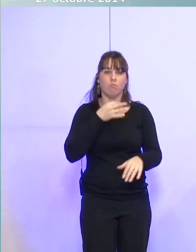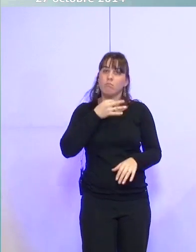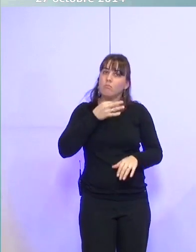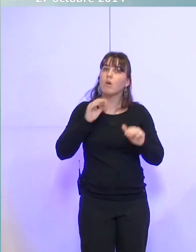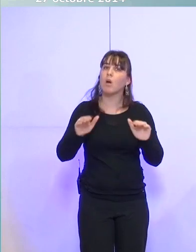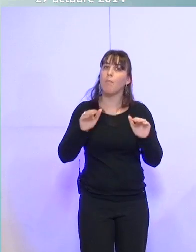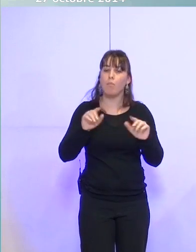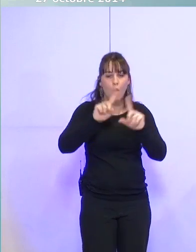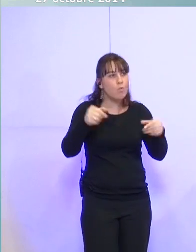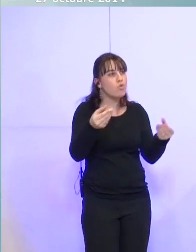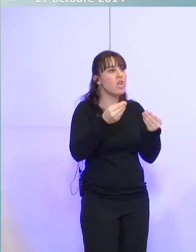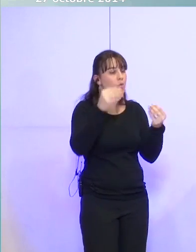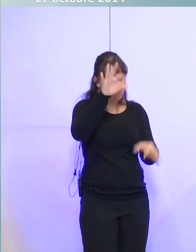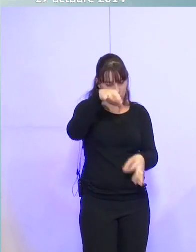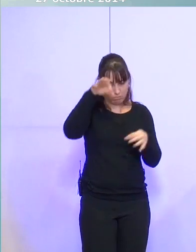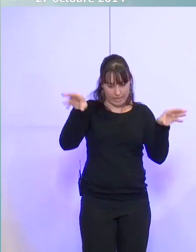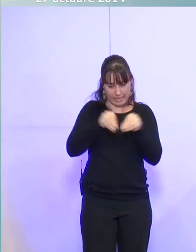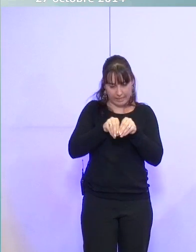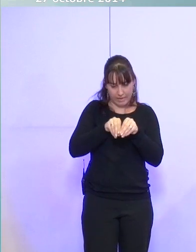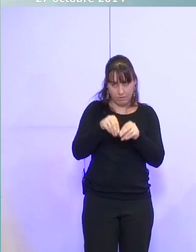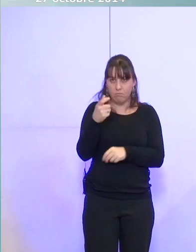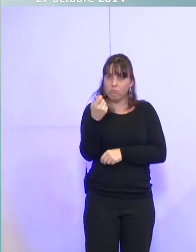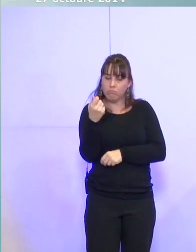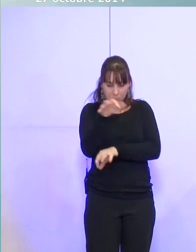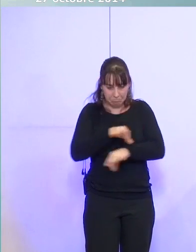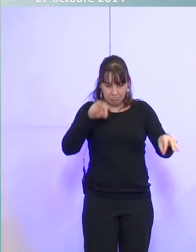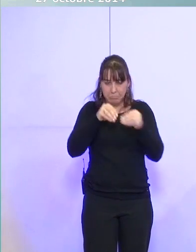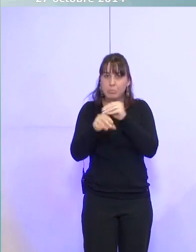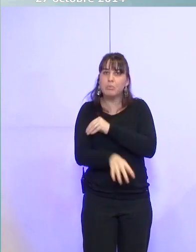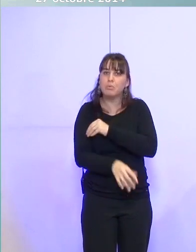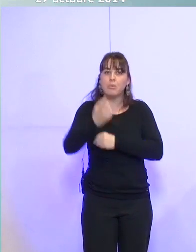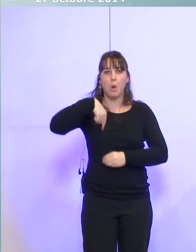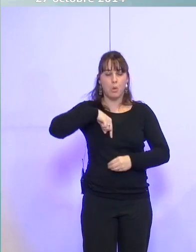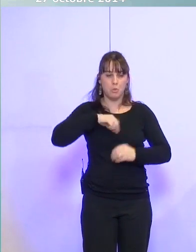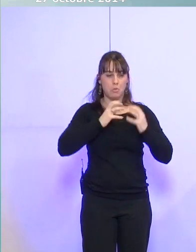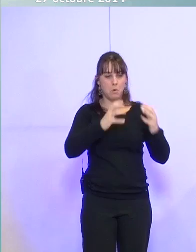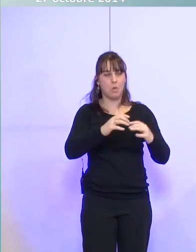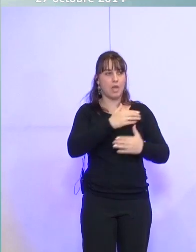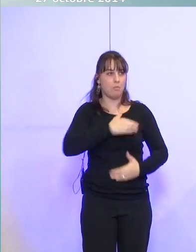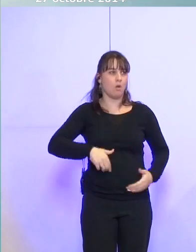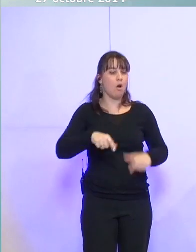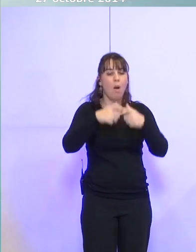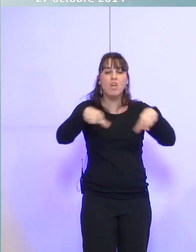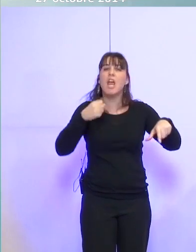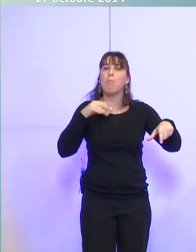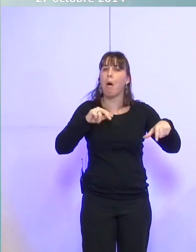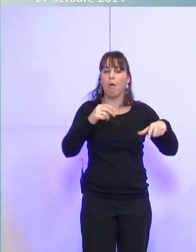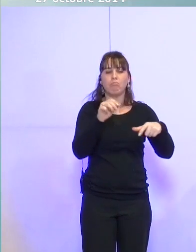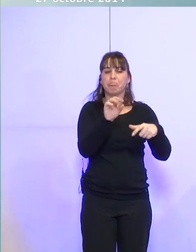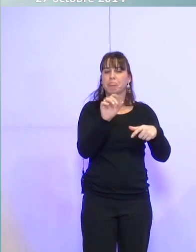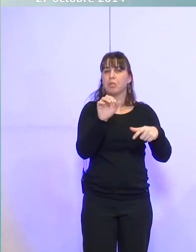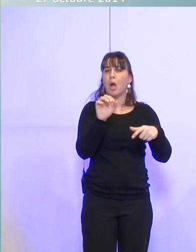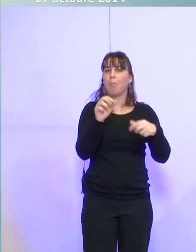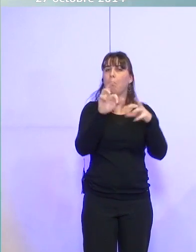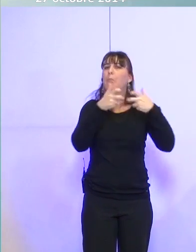budget n'apparaît nulle part dans la note de synthèse, mais on se demande au Conseil de vous donner un chèque en blanc pour signer les